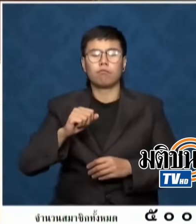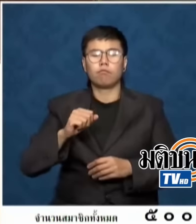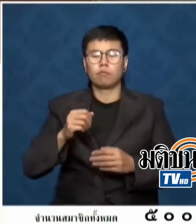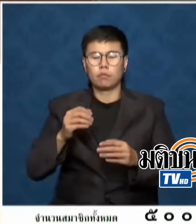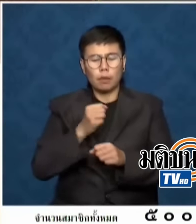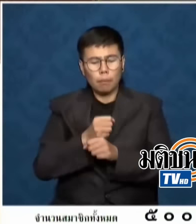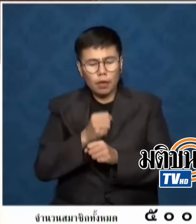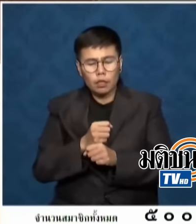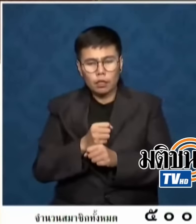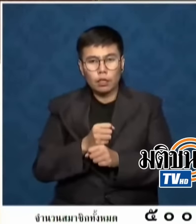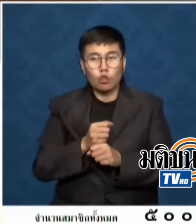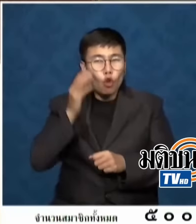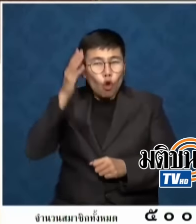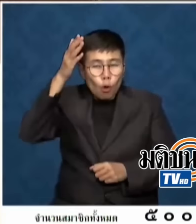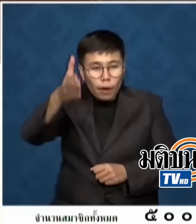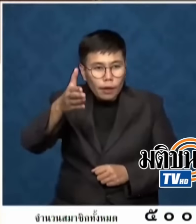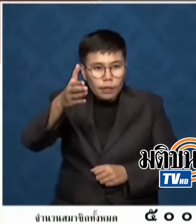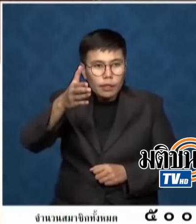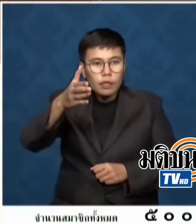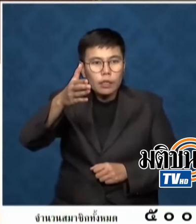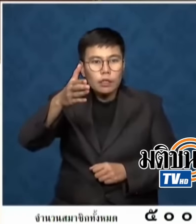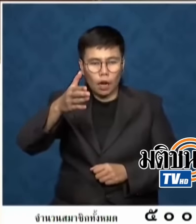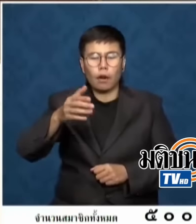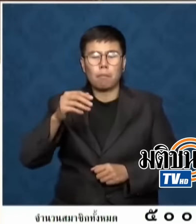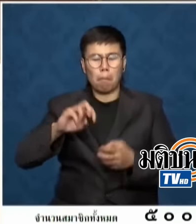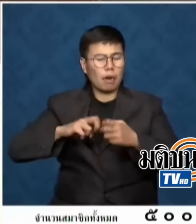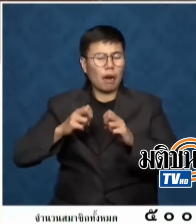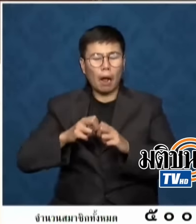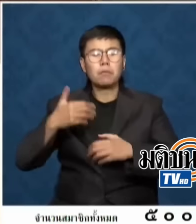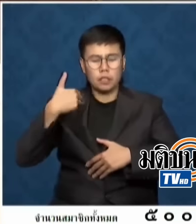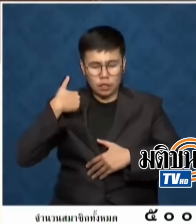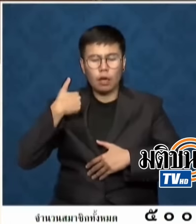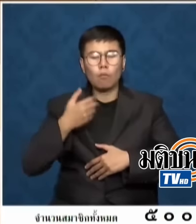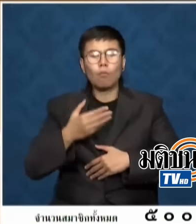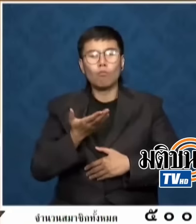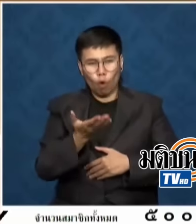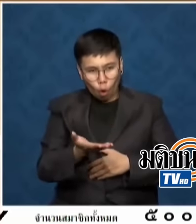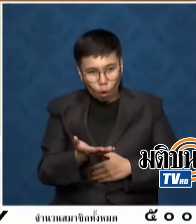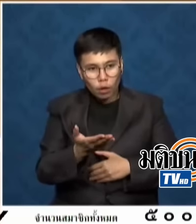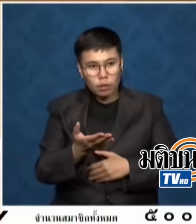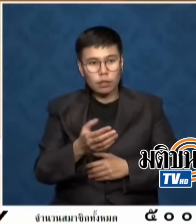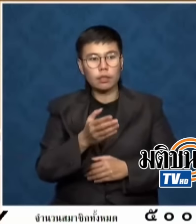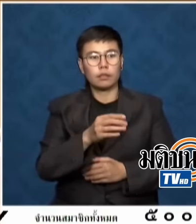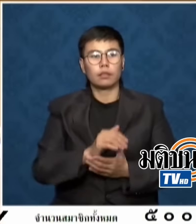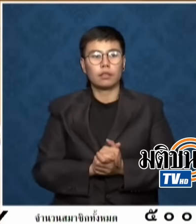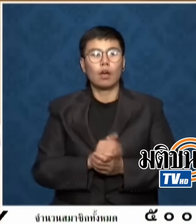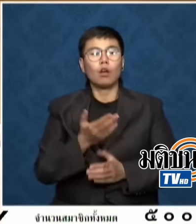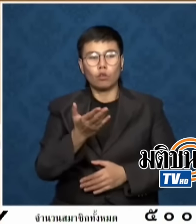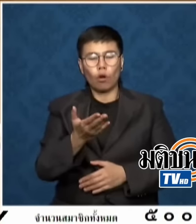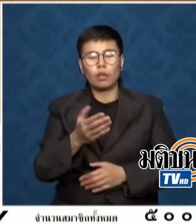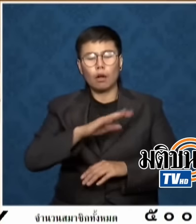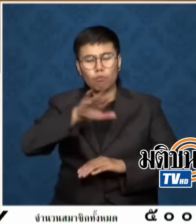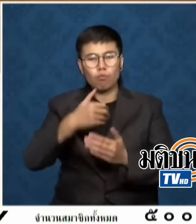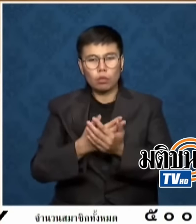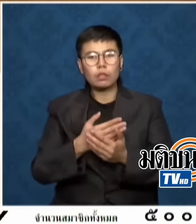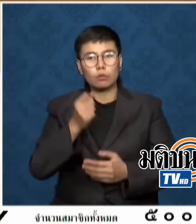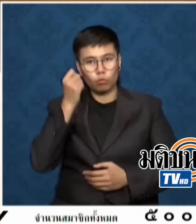มันทำให้ผลระยะยาวอ่ะมันไม่ค่อยดีนะครับผมขอความเห็นใจนะครับขอทำความเข้าใจกับทุกท่าน